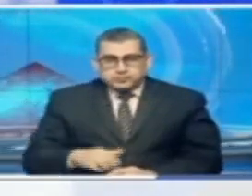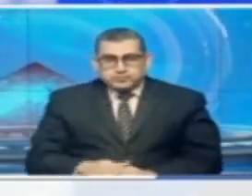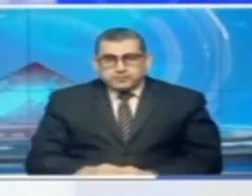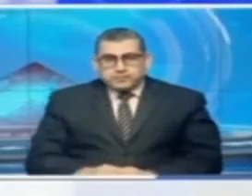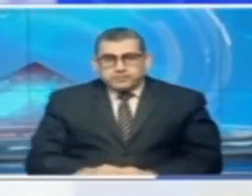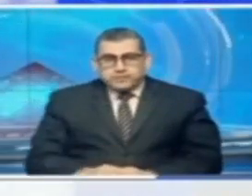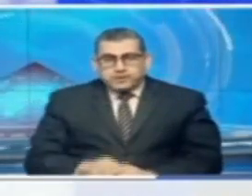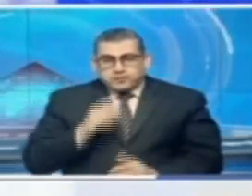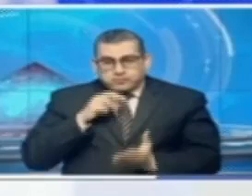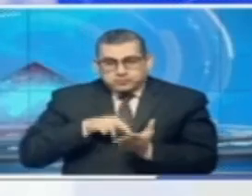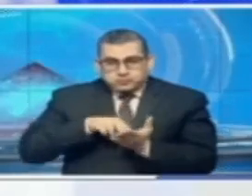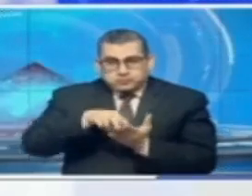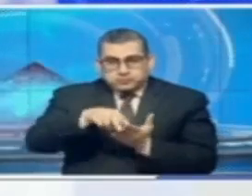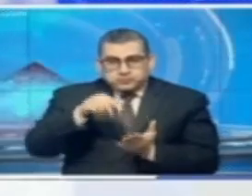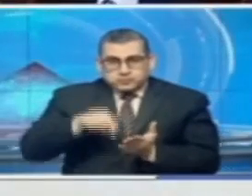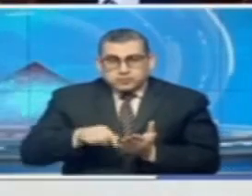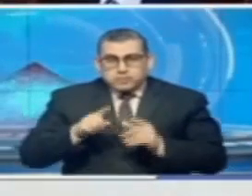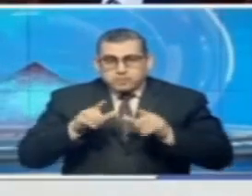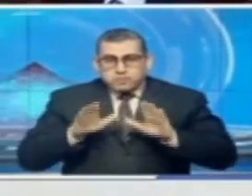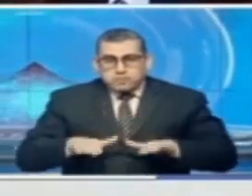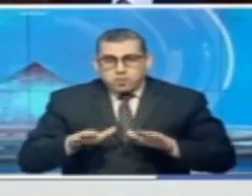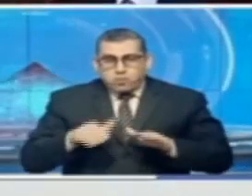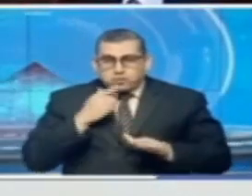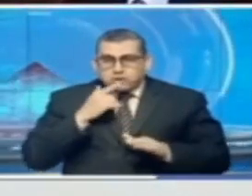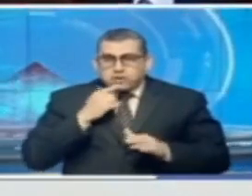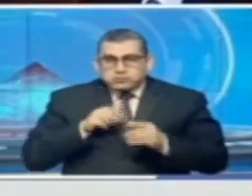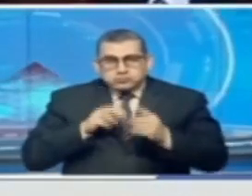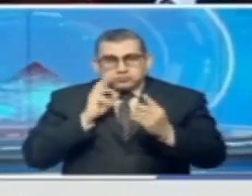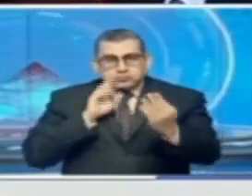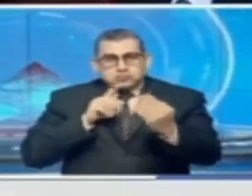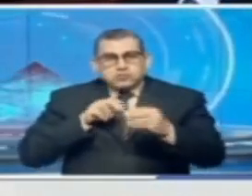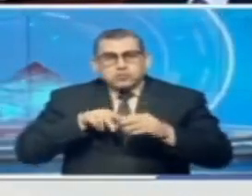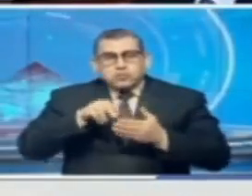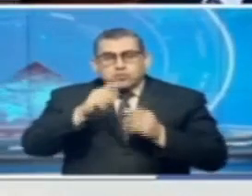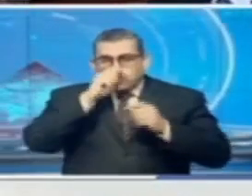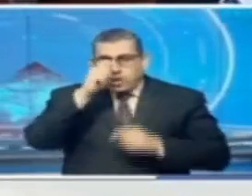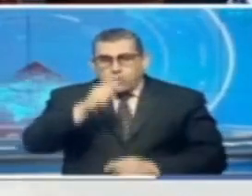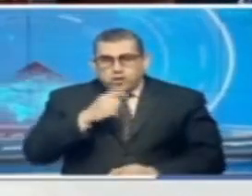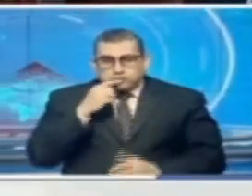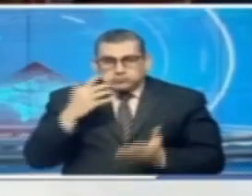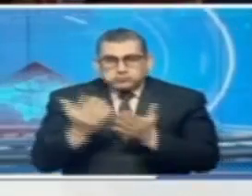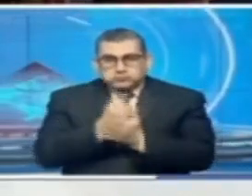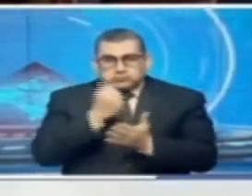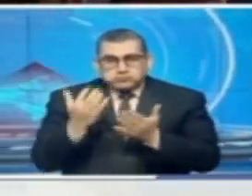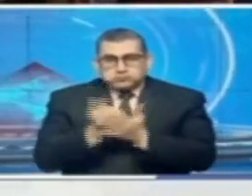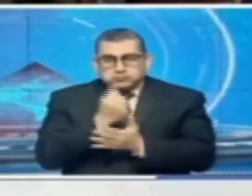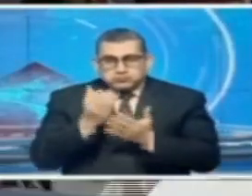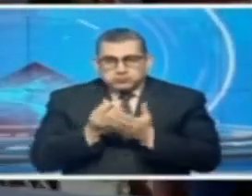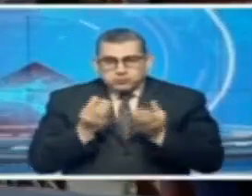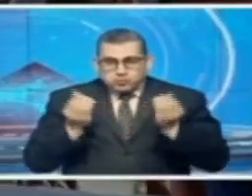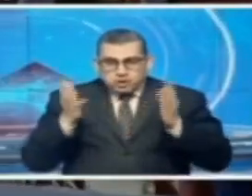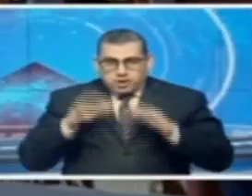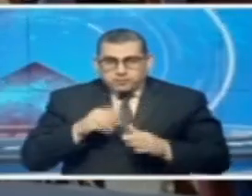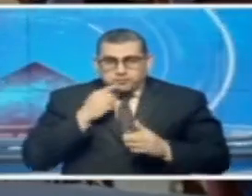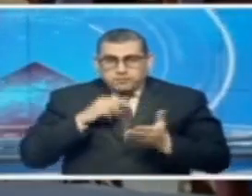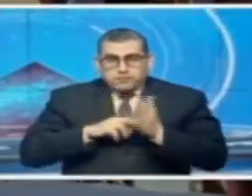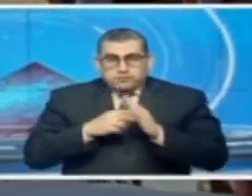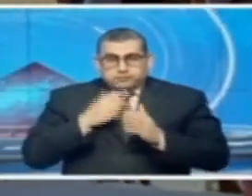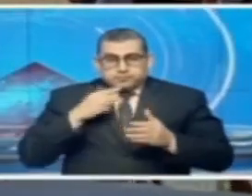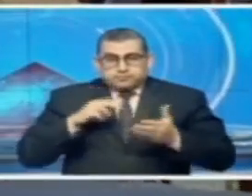إن الطريق ما زال أمامنا طويلا، وما تم تحقيقه على الصعيد